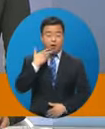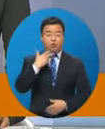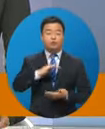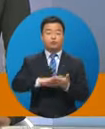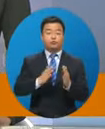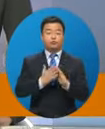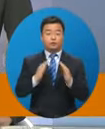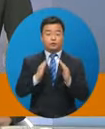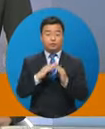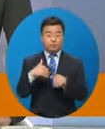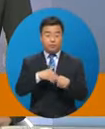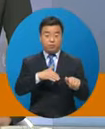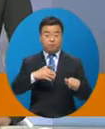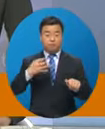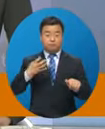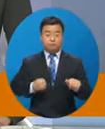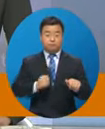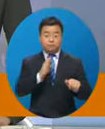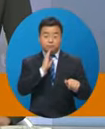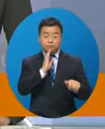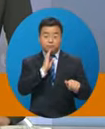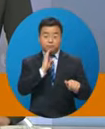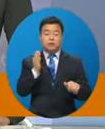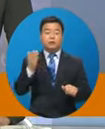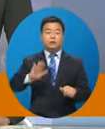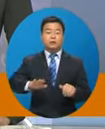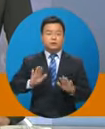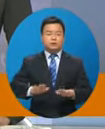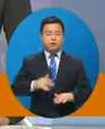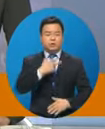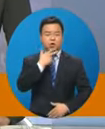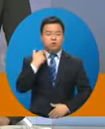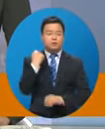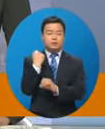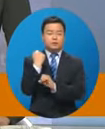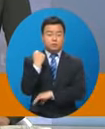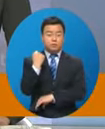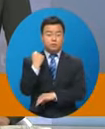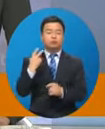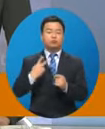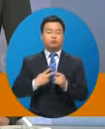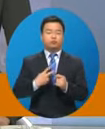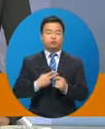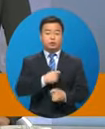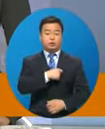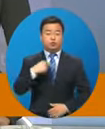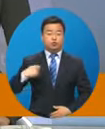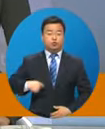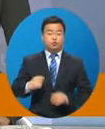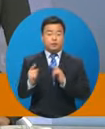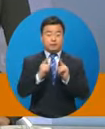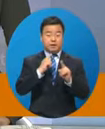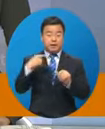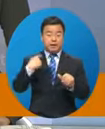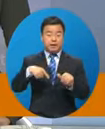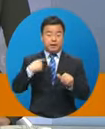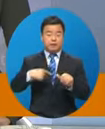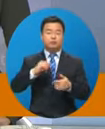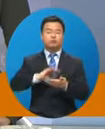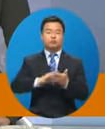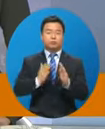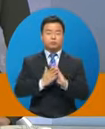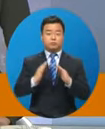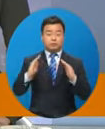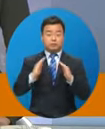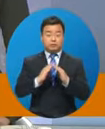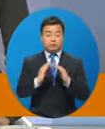이제 영어는 기본이고 중국어까지 가르치는 중국어 유치원이 뜨고 있습니다. 하지만 막대한 사교육비가